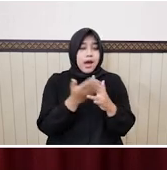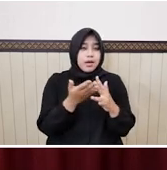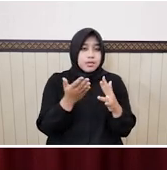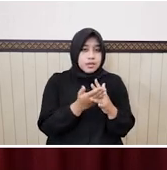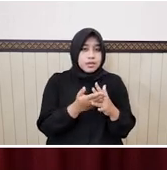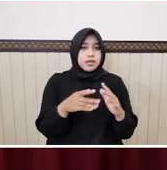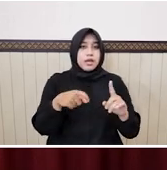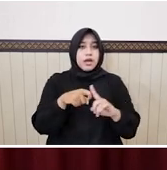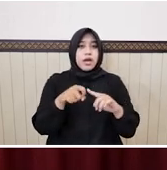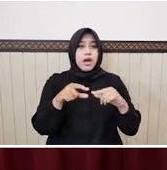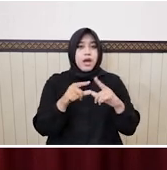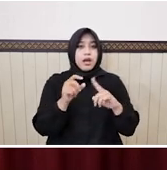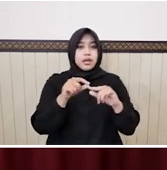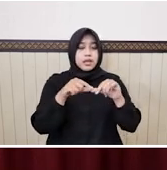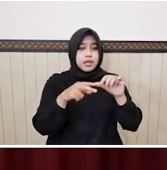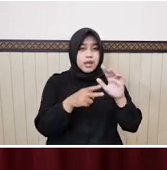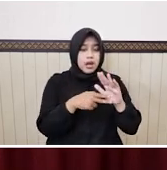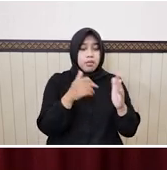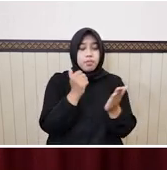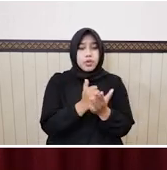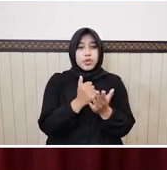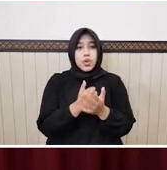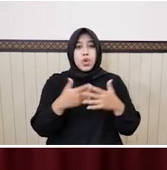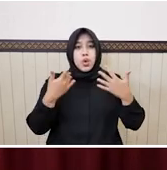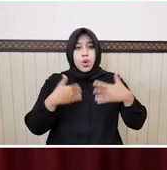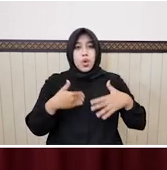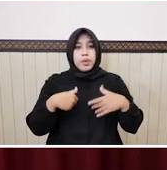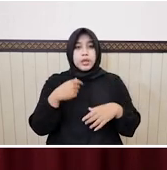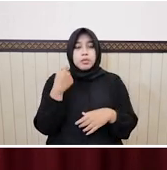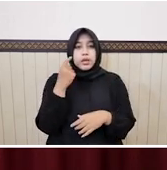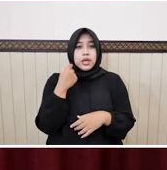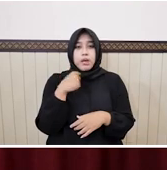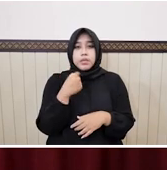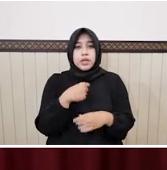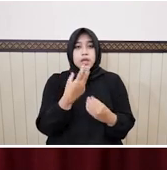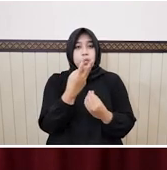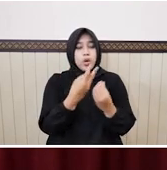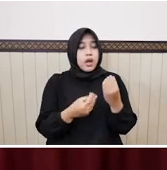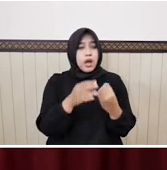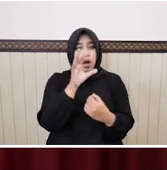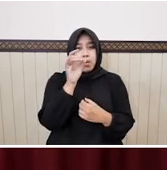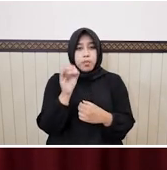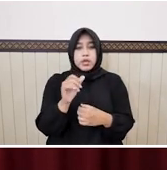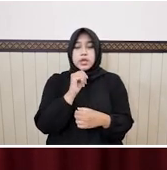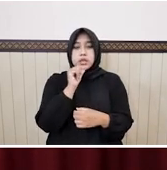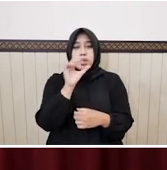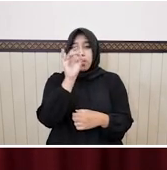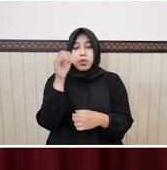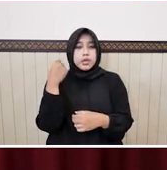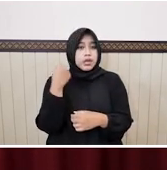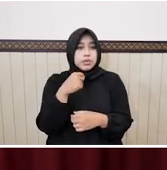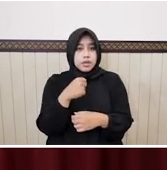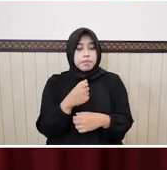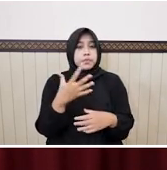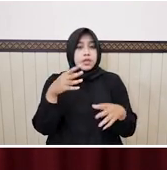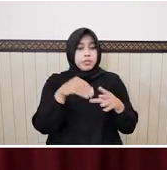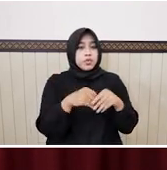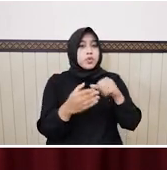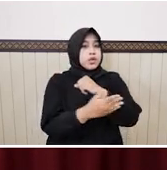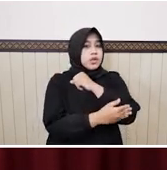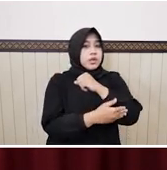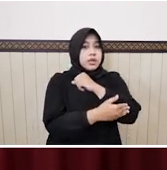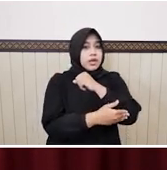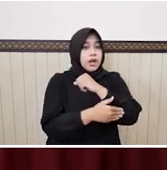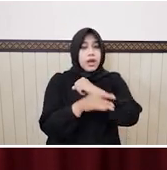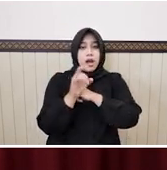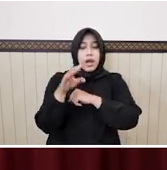ini yang sangat luar biasa karena tidak bisa diwakilkan oleh apapun dan oleh siapapun masuk ke negara lain lagi